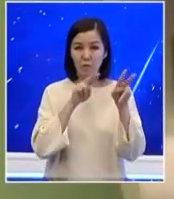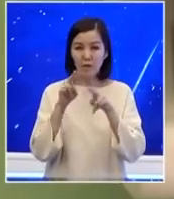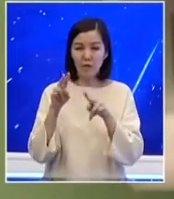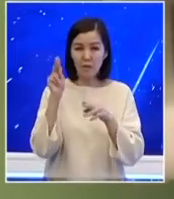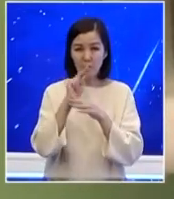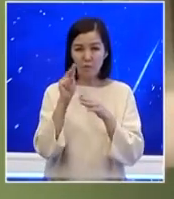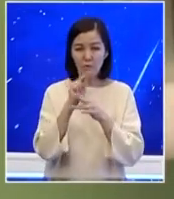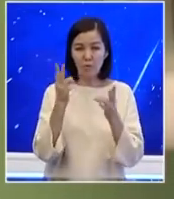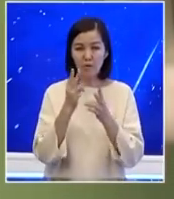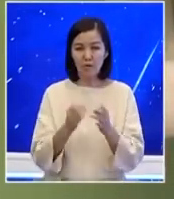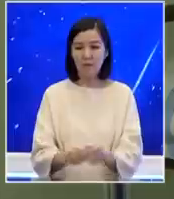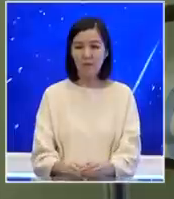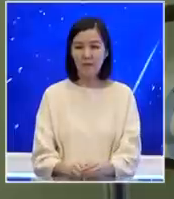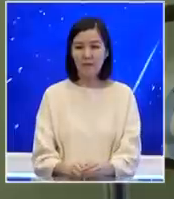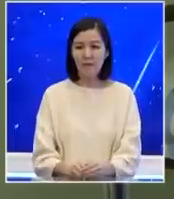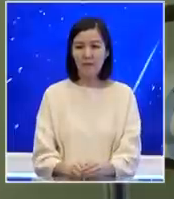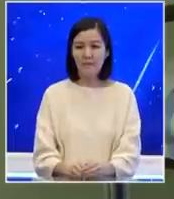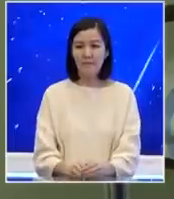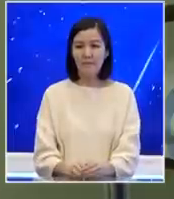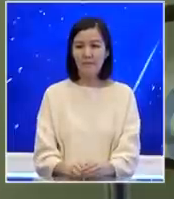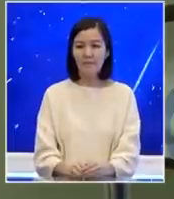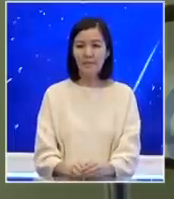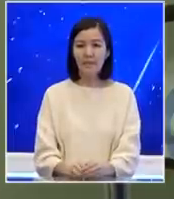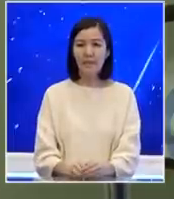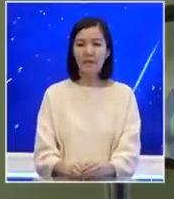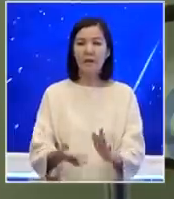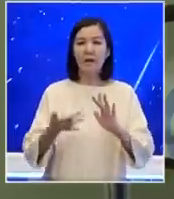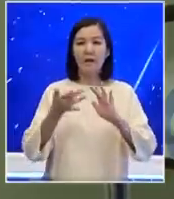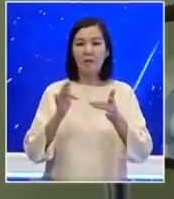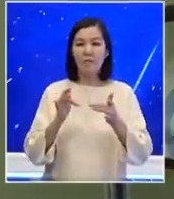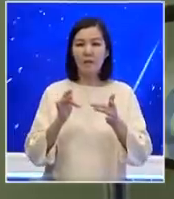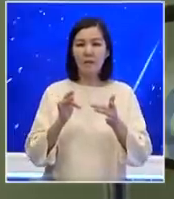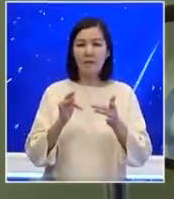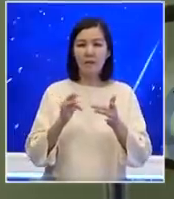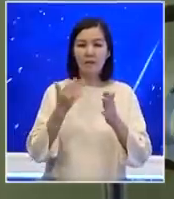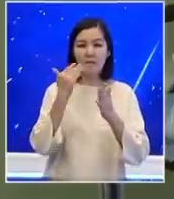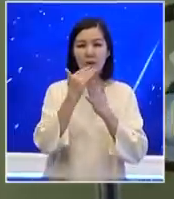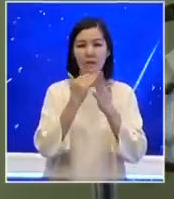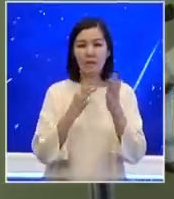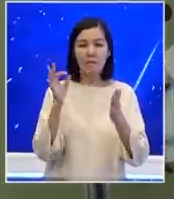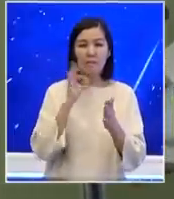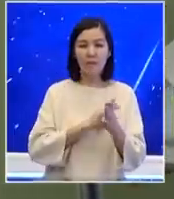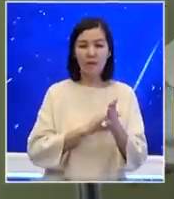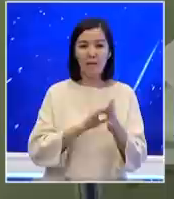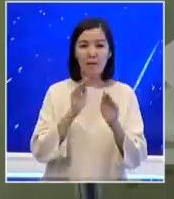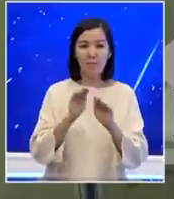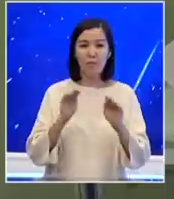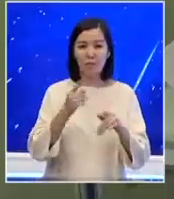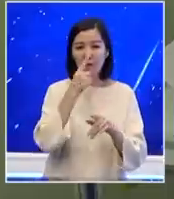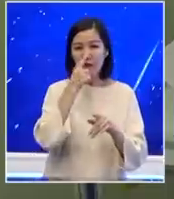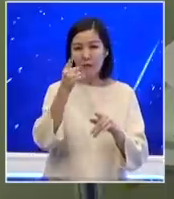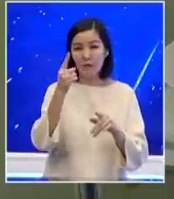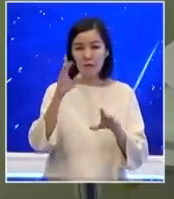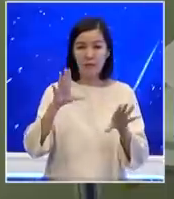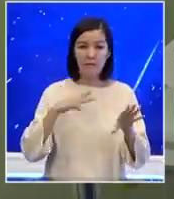ұмыттырмау дейді білікті бапкер. Контролируем, ребят. Әлеуметтік желдегі бірқатар бағдарламаларын пайдаланып, оқушыларды қашықтан